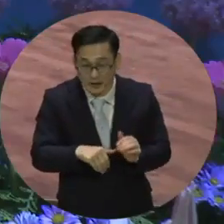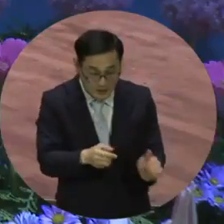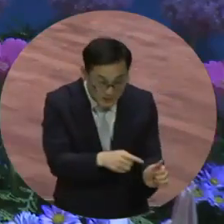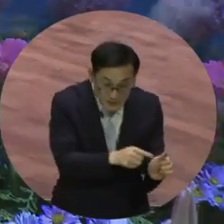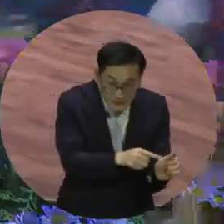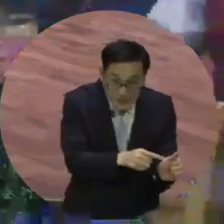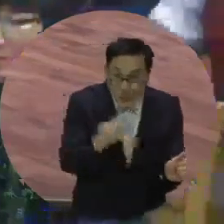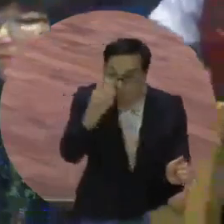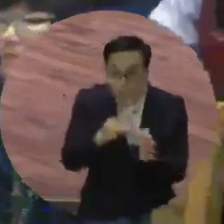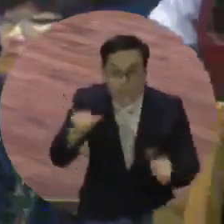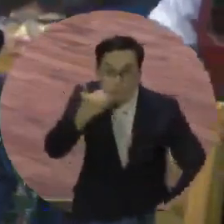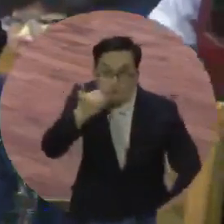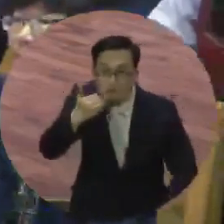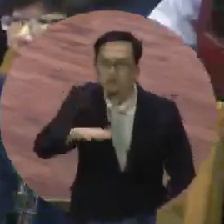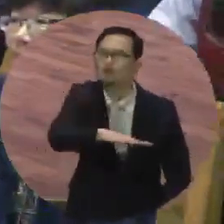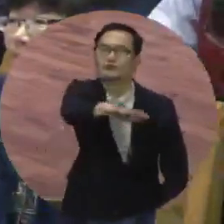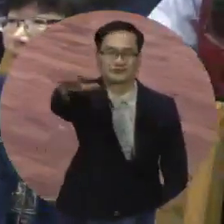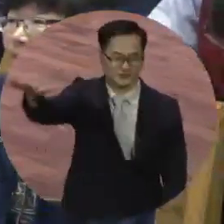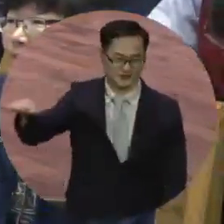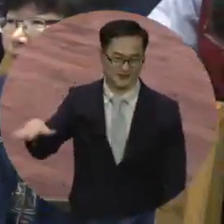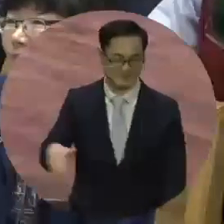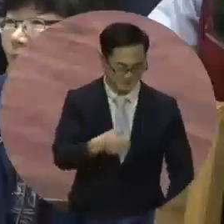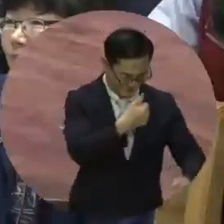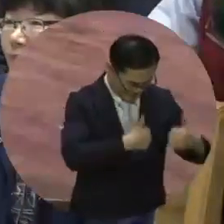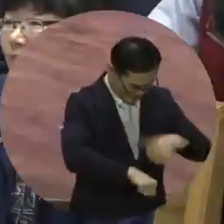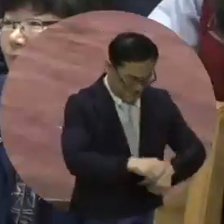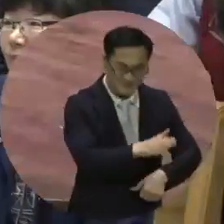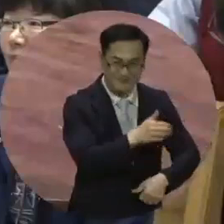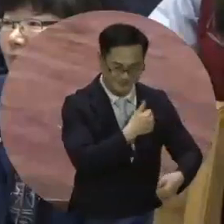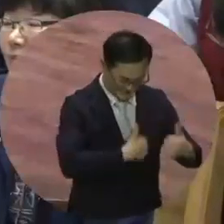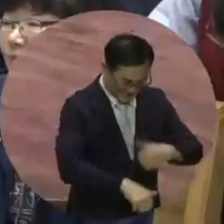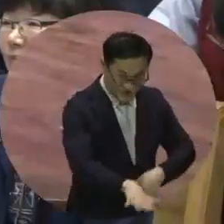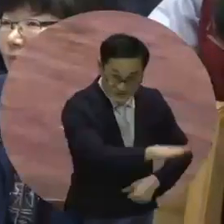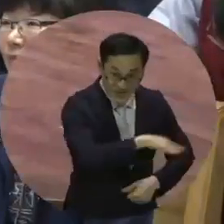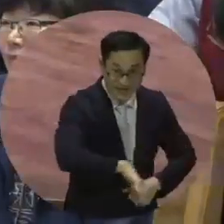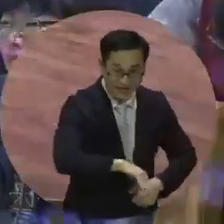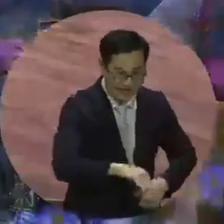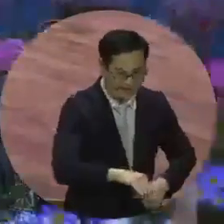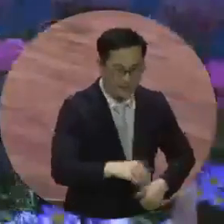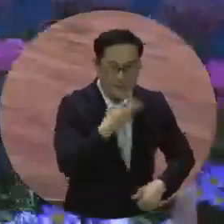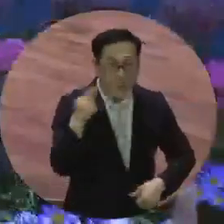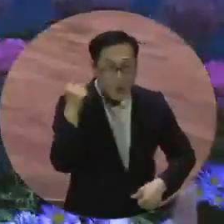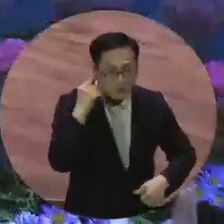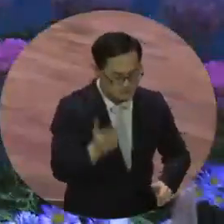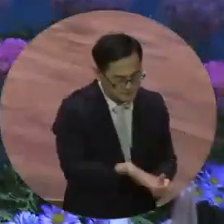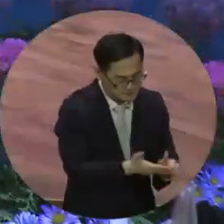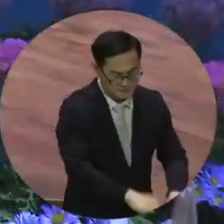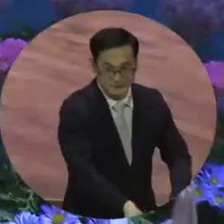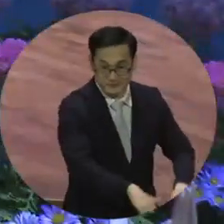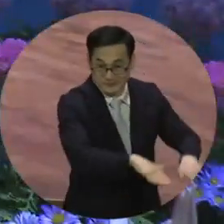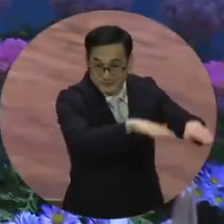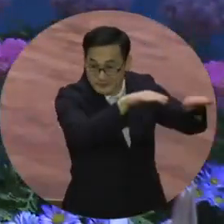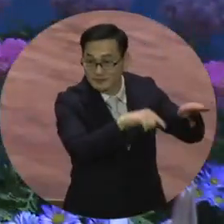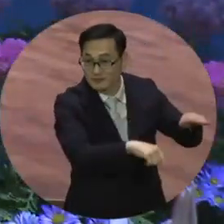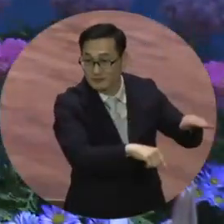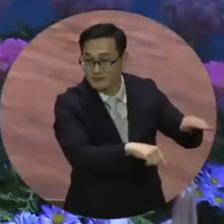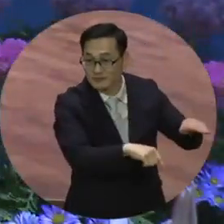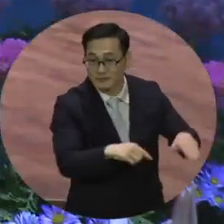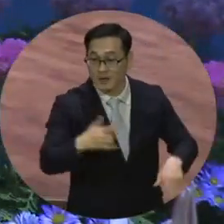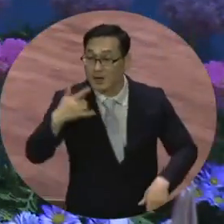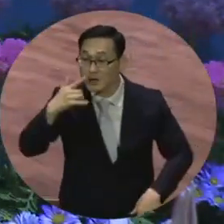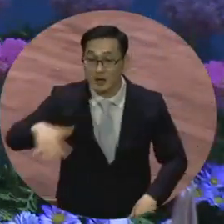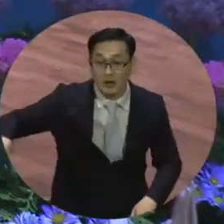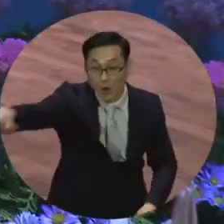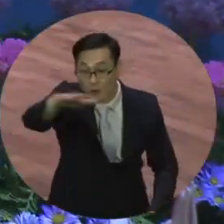보호자가 되래요. 우리 후대들 잘 아는 그 수많은 렘넌트들, 수천 명의 렘넌트들을 보호할 수